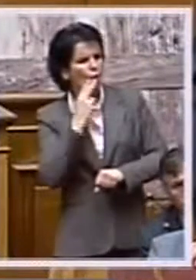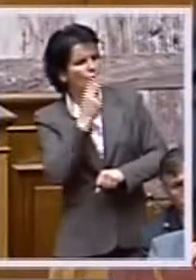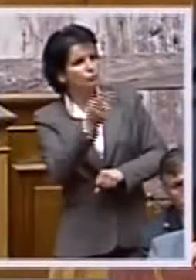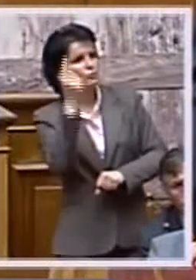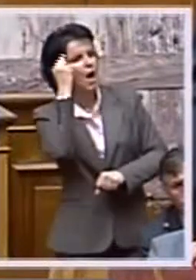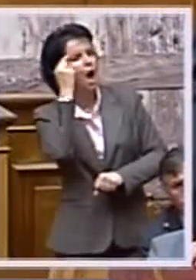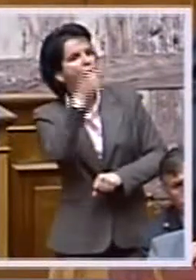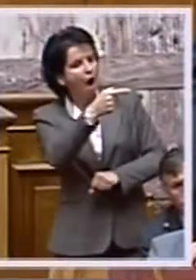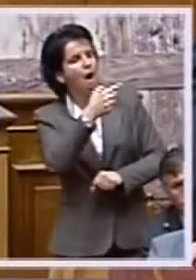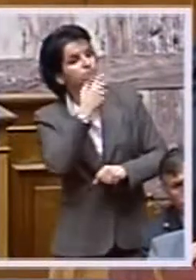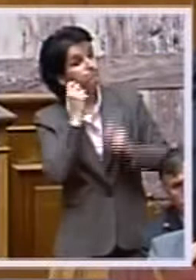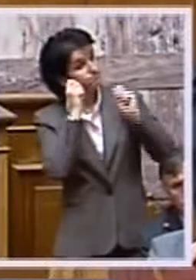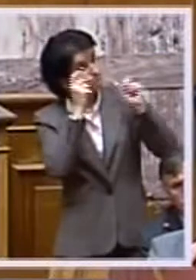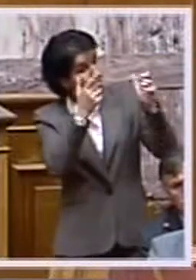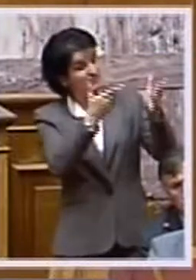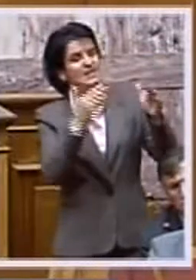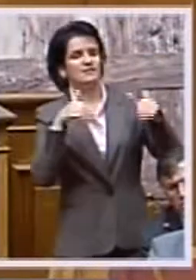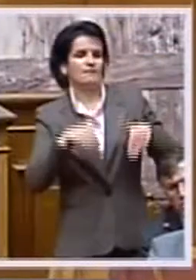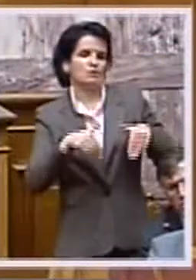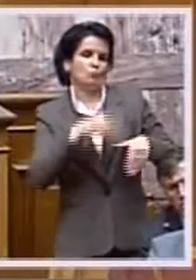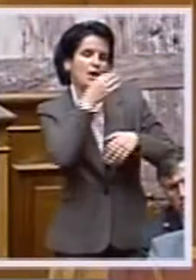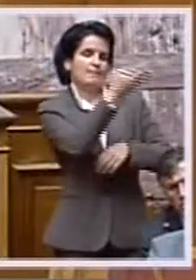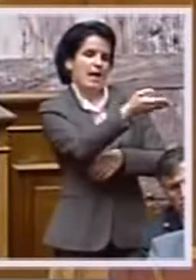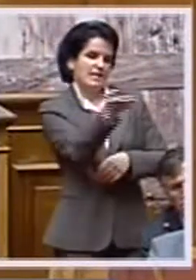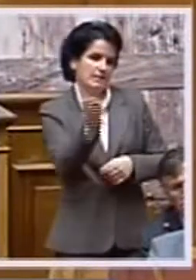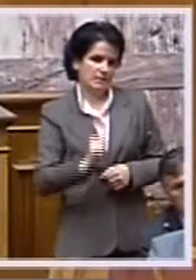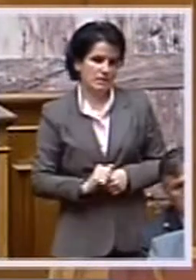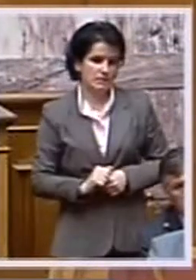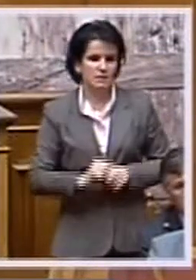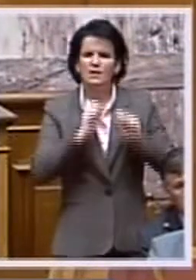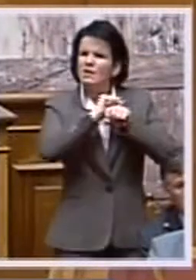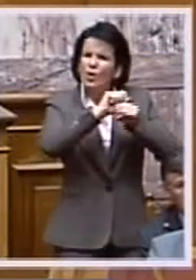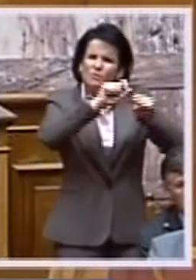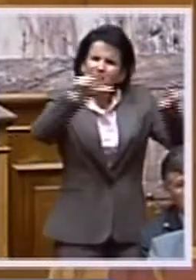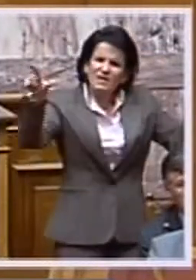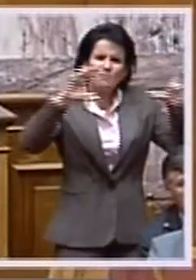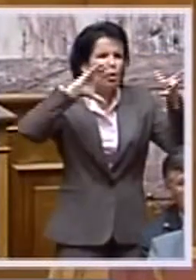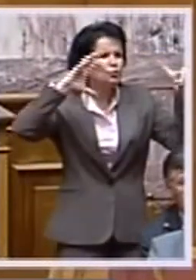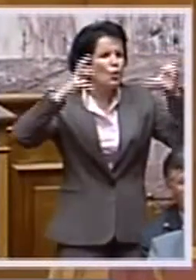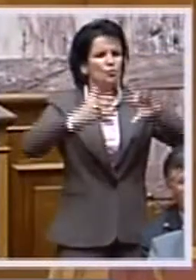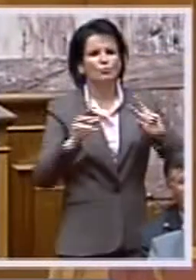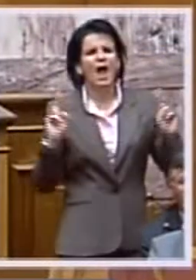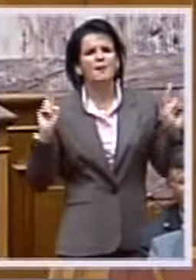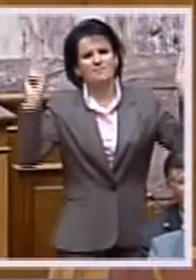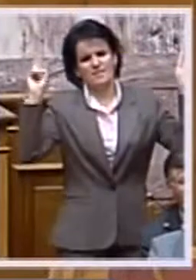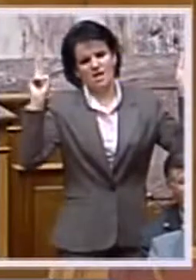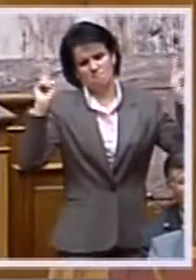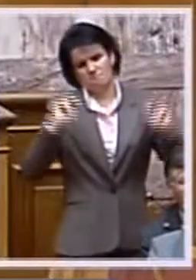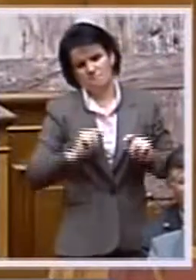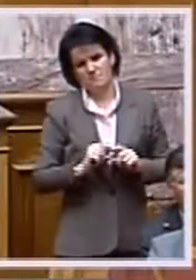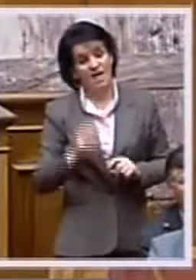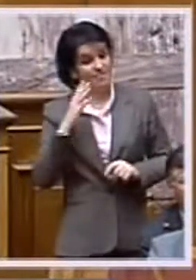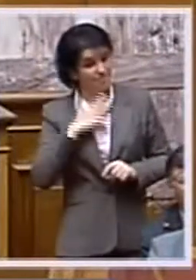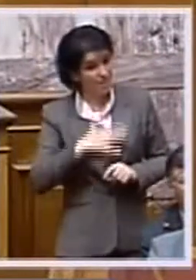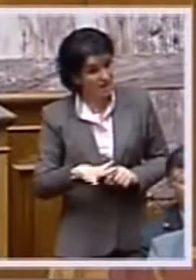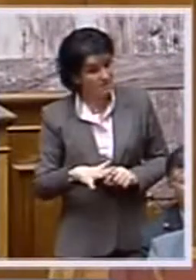σας με θαυμασμό και με σεβασμό. Στείλατε σε κάθε κατεύθυνση το ελπιδοφόρο μήνυμά σας. Η